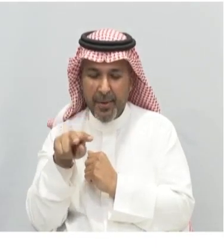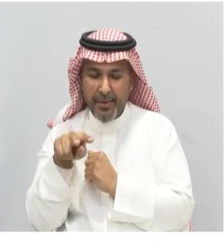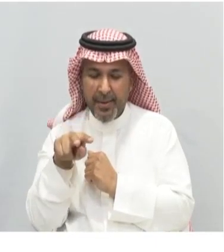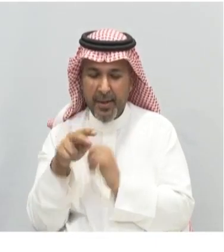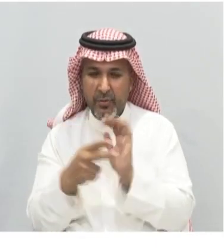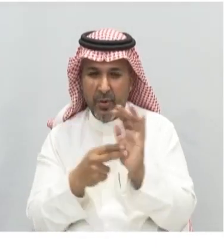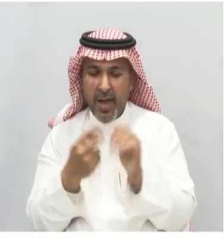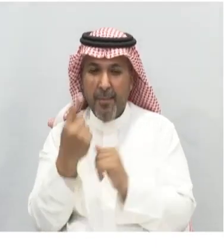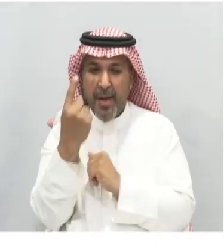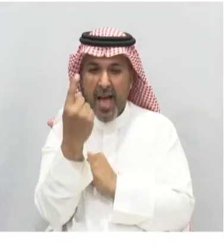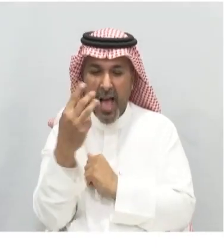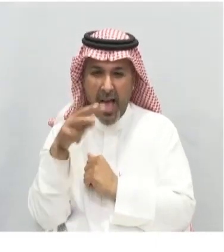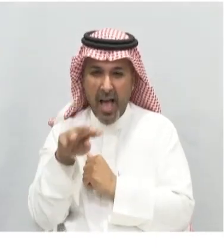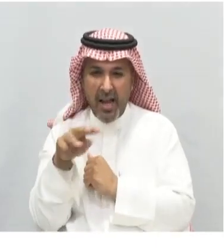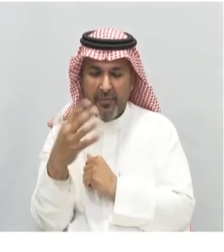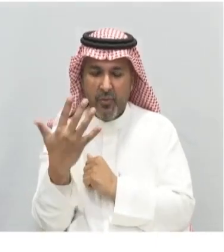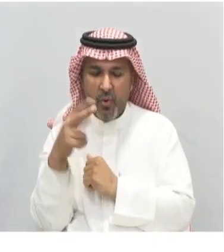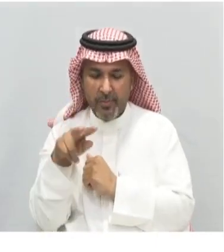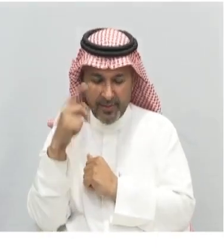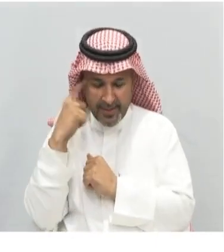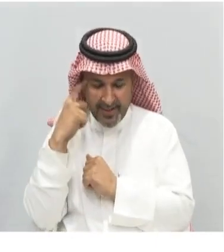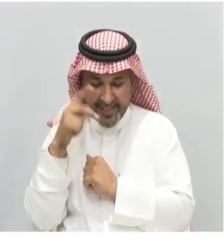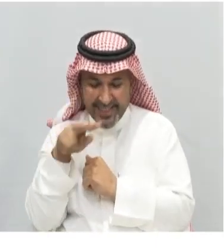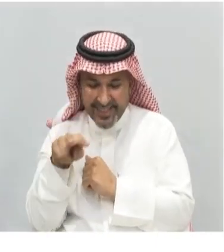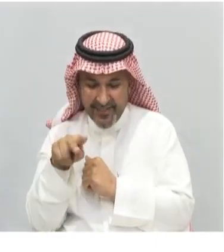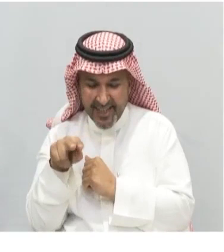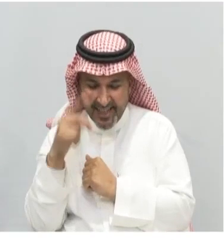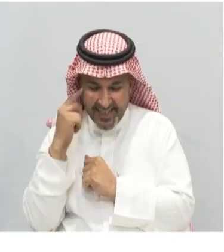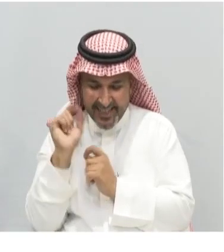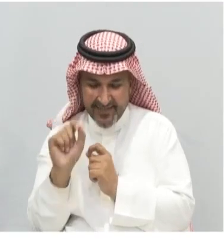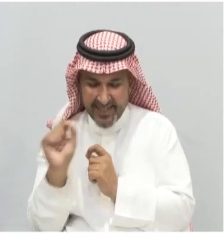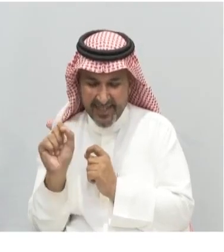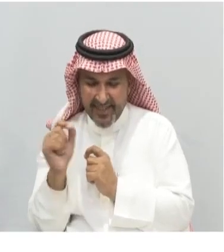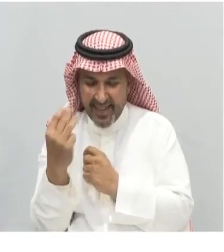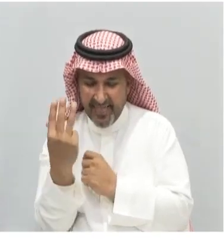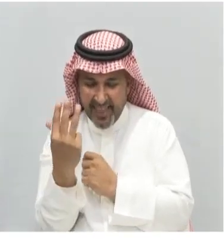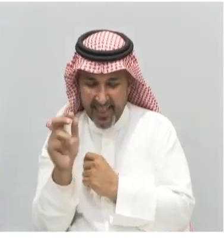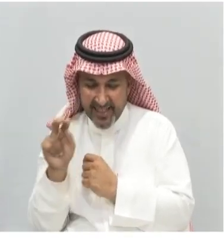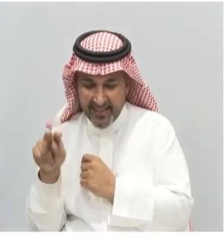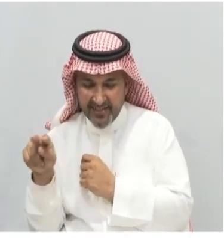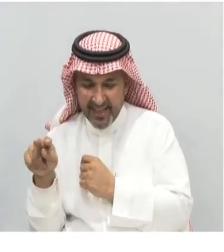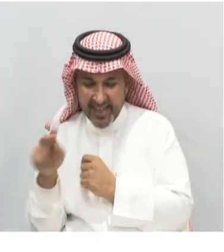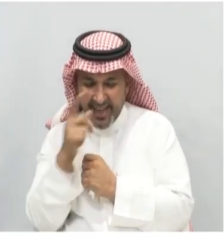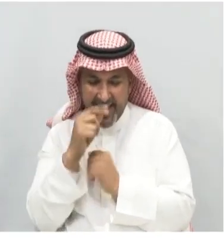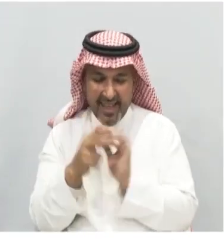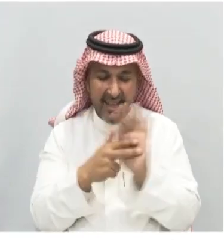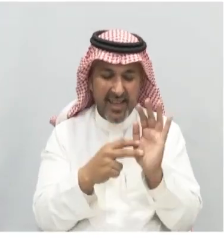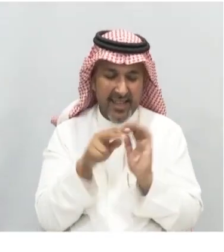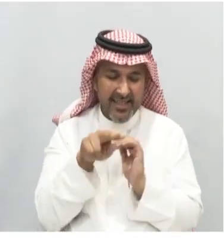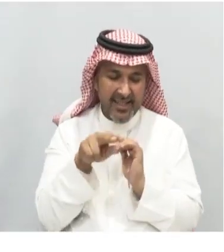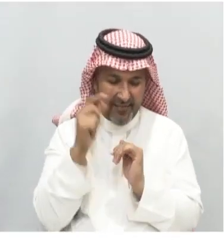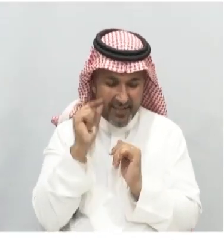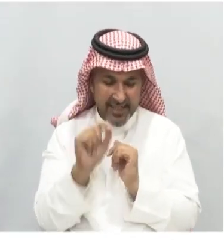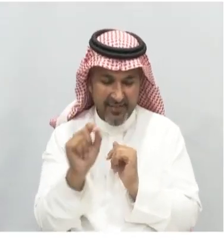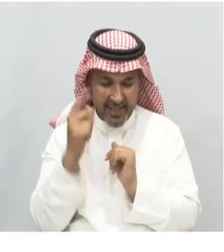1500 كذلك هنا تم اضافه صفرين هنا بارك الله فيكم فاضحنا صفرين اذا ابنائي وبناتي هذا نمط